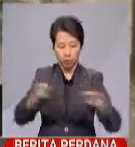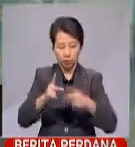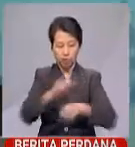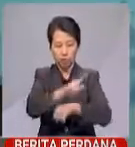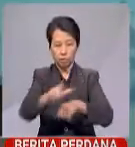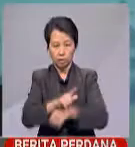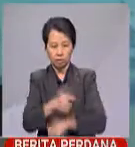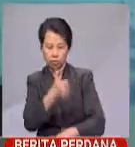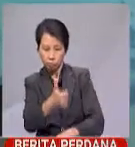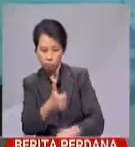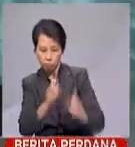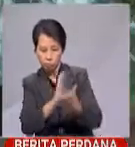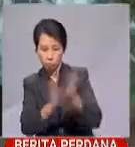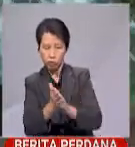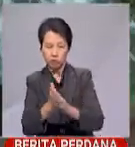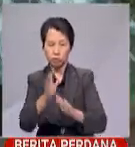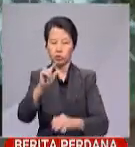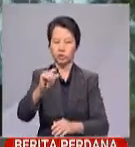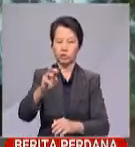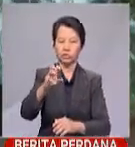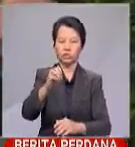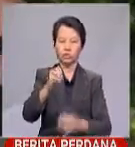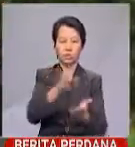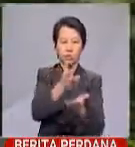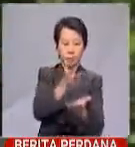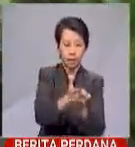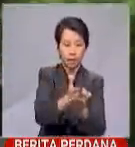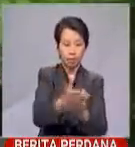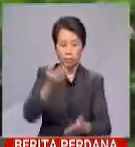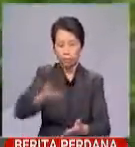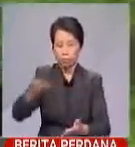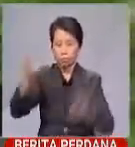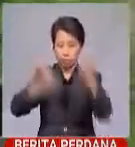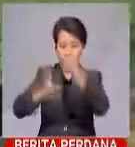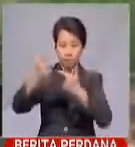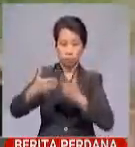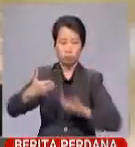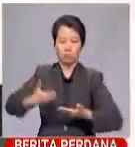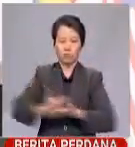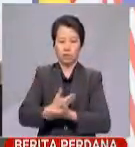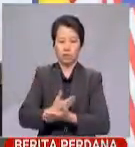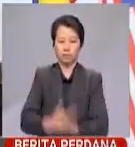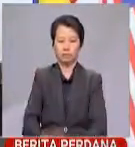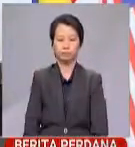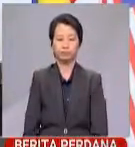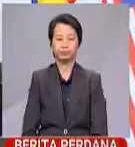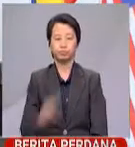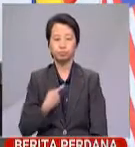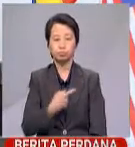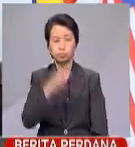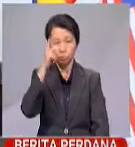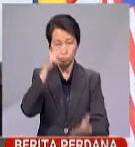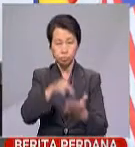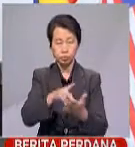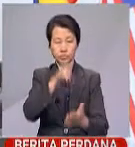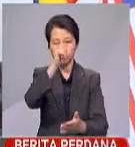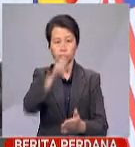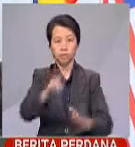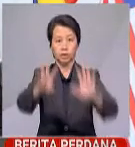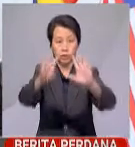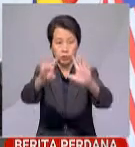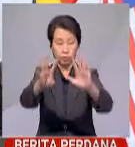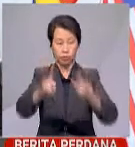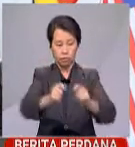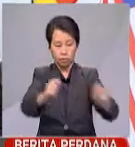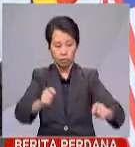yang berpotensi dijadikan geopark turut dirancang sebagai produk pelancongan baharu. Kita telah kenal pasti 9 tempat yang